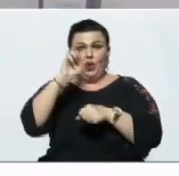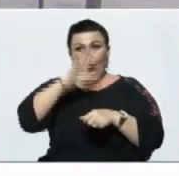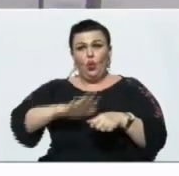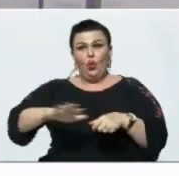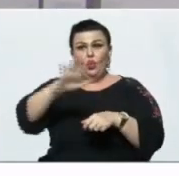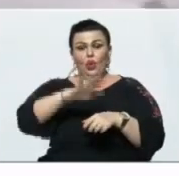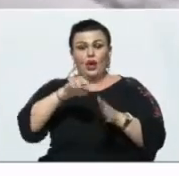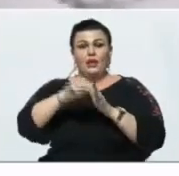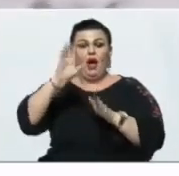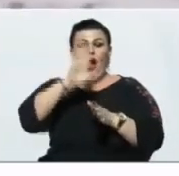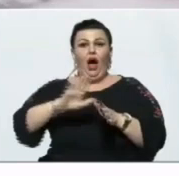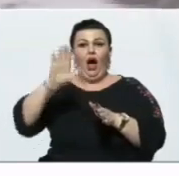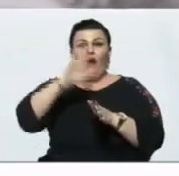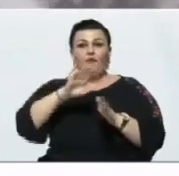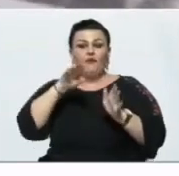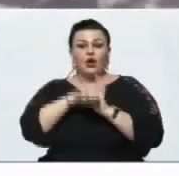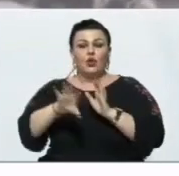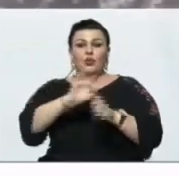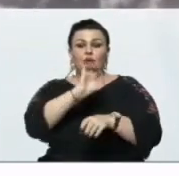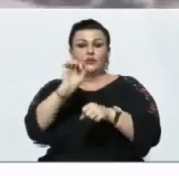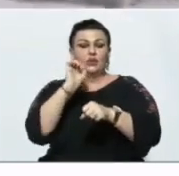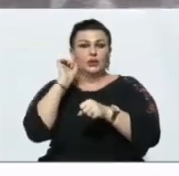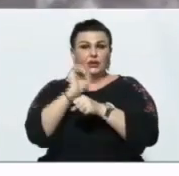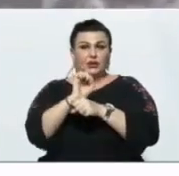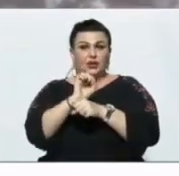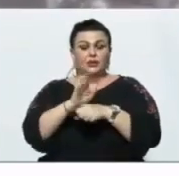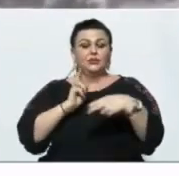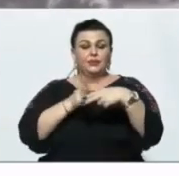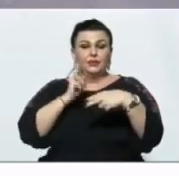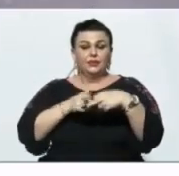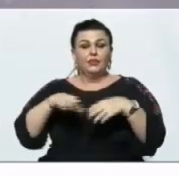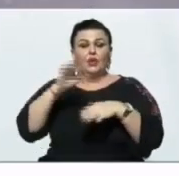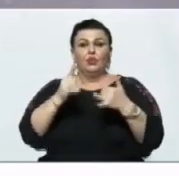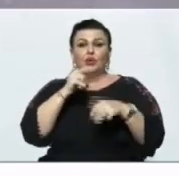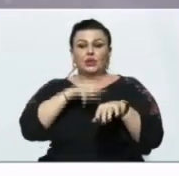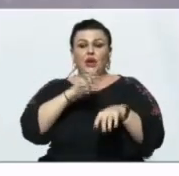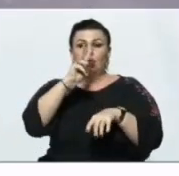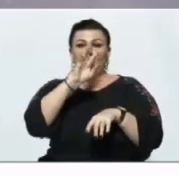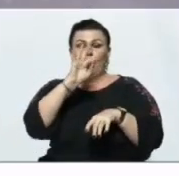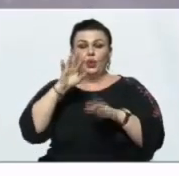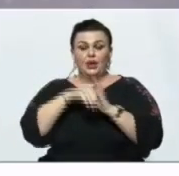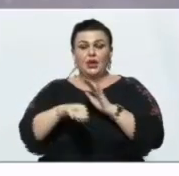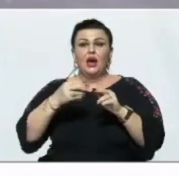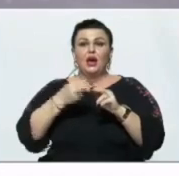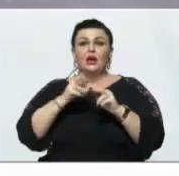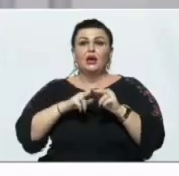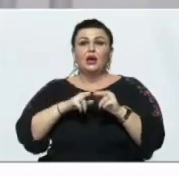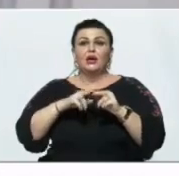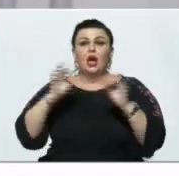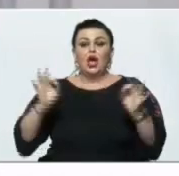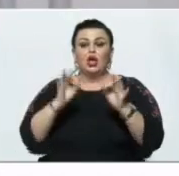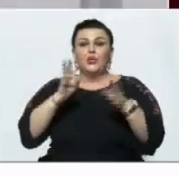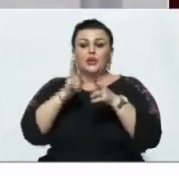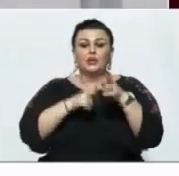içi, həm də Avropa içi qatarların hərəkətində demək olar ki, məhdudiyyətlər yaranıb. Bugün saat 12-yə qədər ümumiyyətlə Niderland ərazisində heç